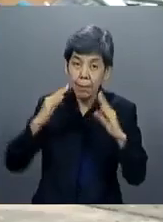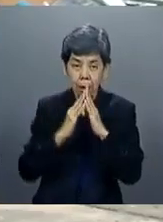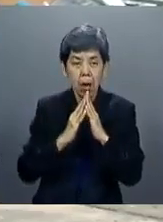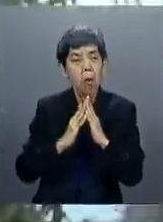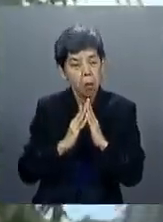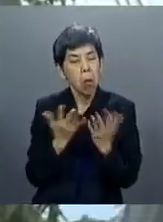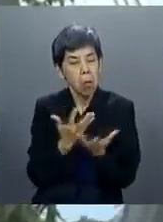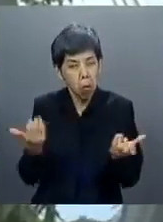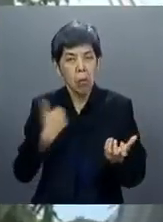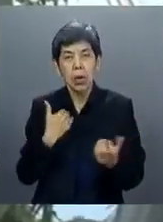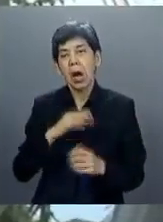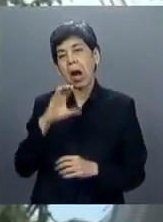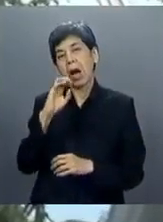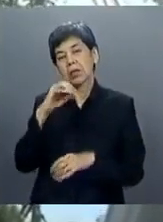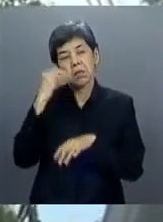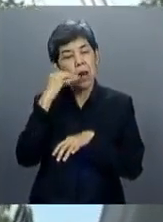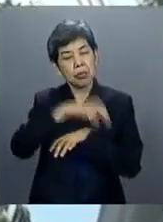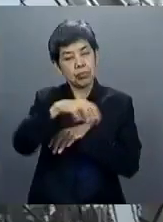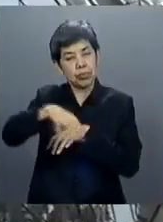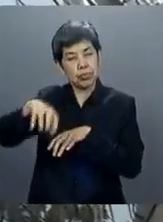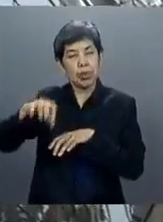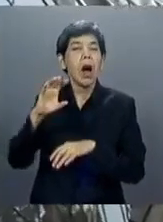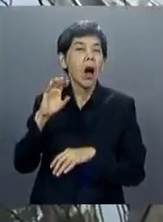ความเสียหายกว่า 50 หลังคาเรือน